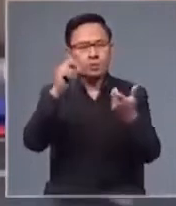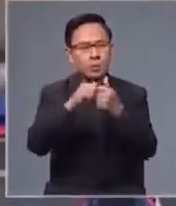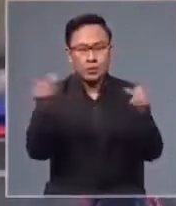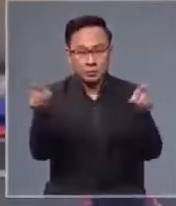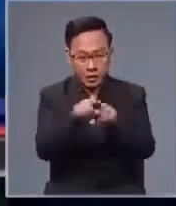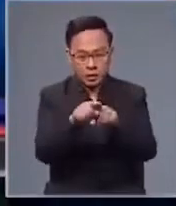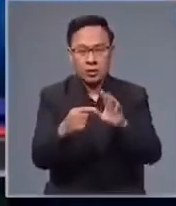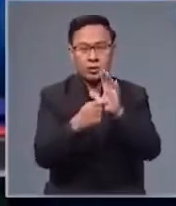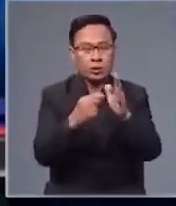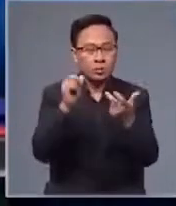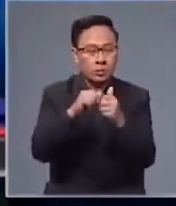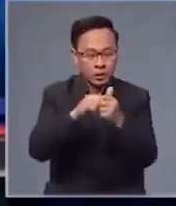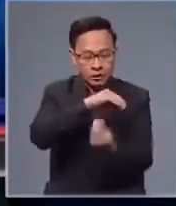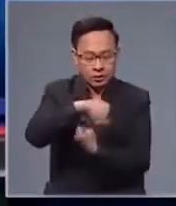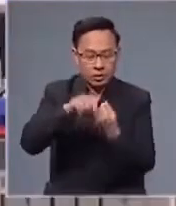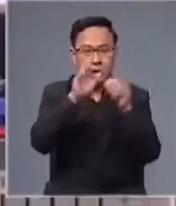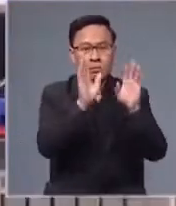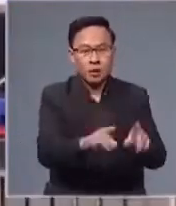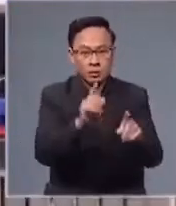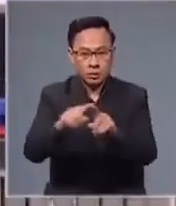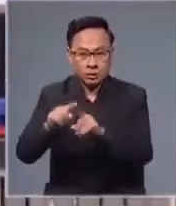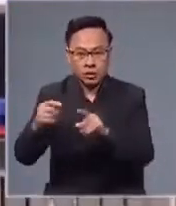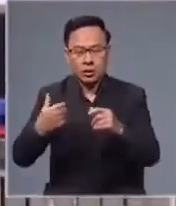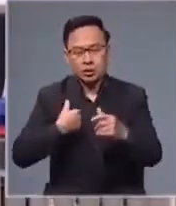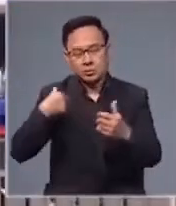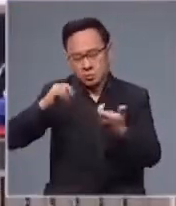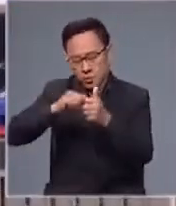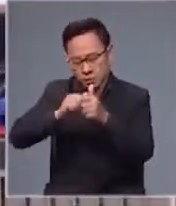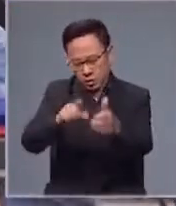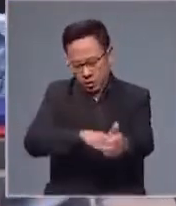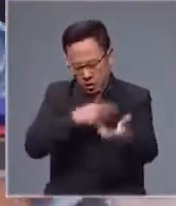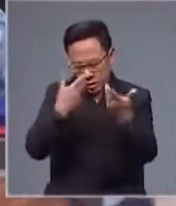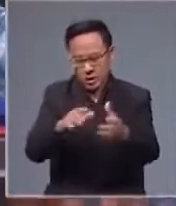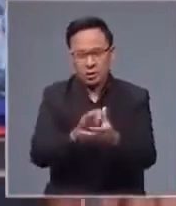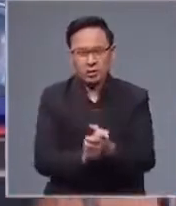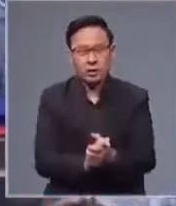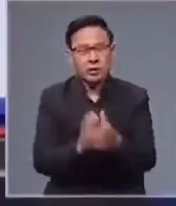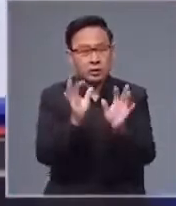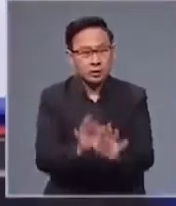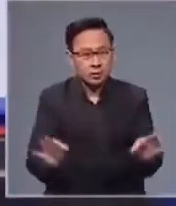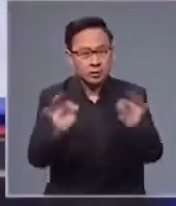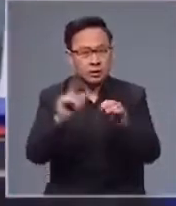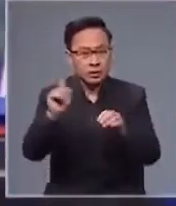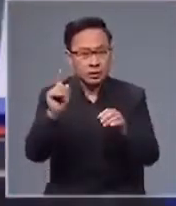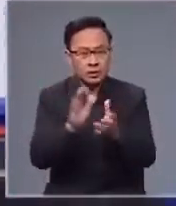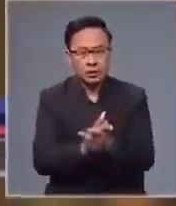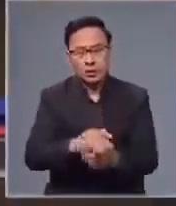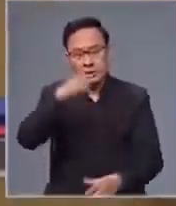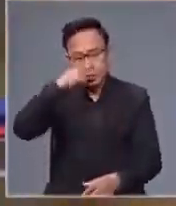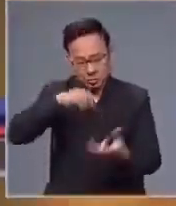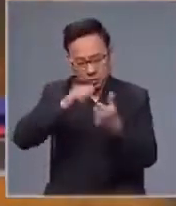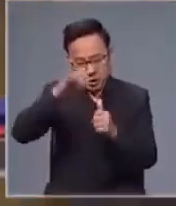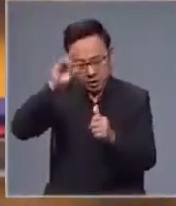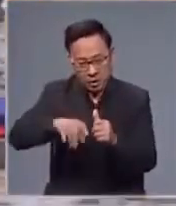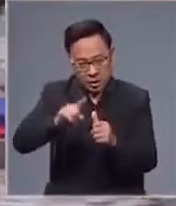องเผชิญกับปัญหาเศรษฐกิจในรูปแบบต่างๆมาอย่างต่อเนื่องแต่สิ่งที่ย่ำแย่ไปกว่าประเทศอื่นๆเขาในห้ว